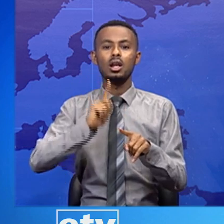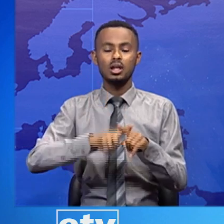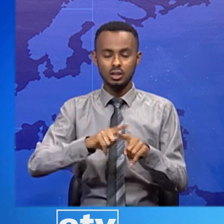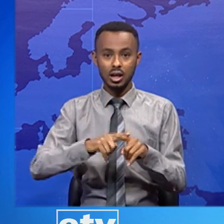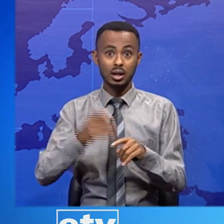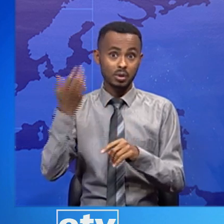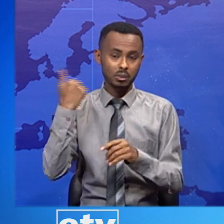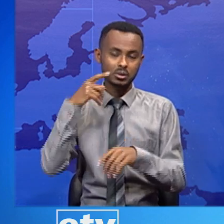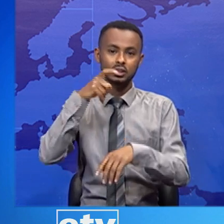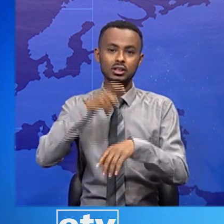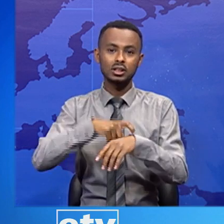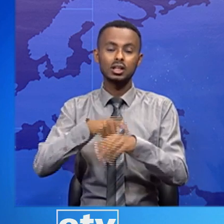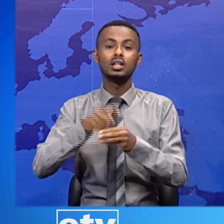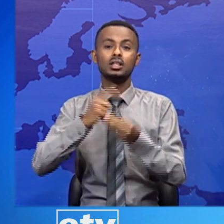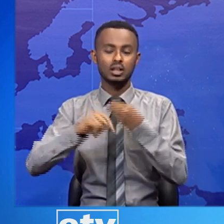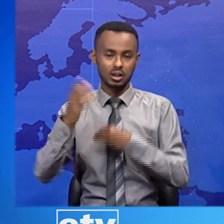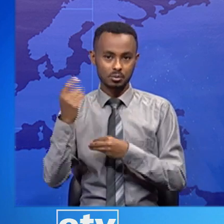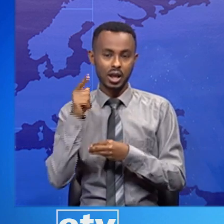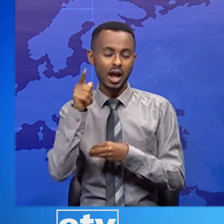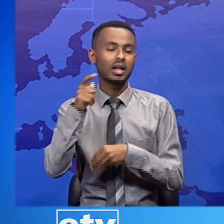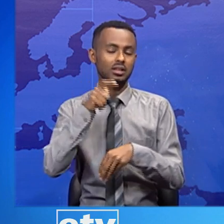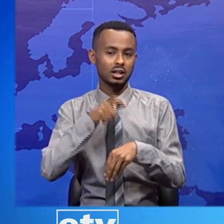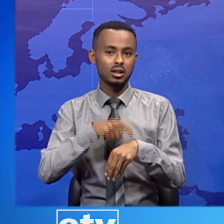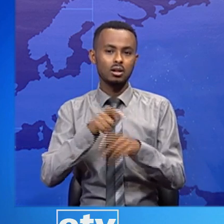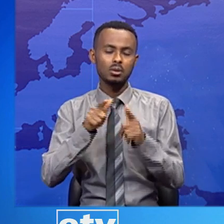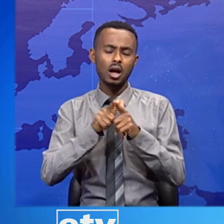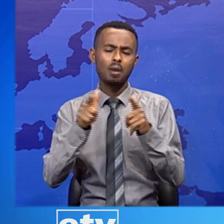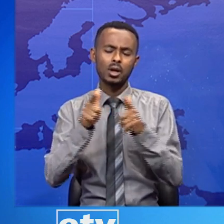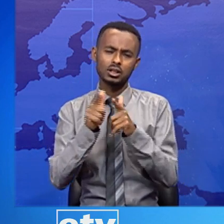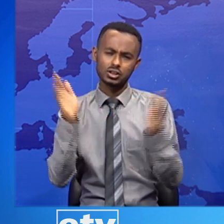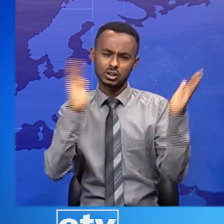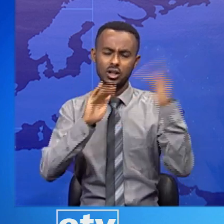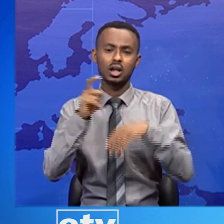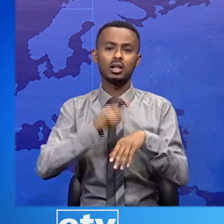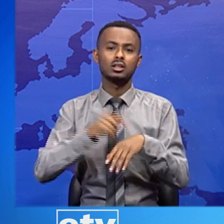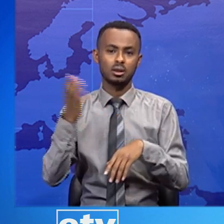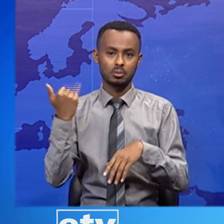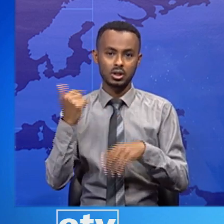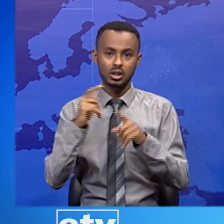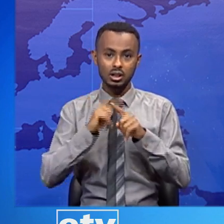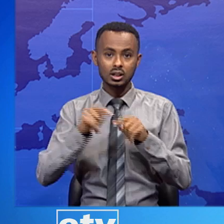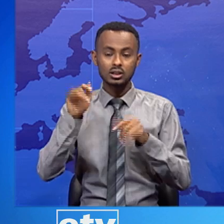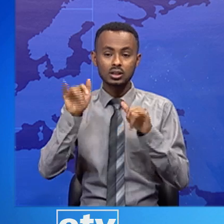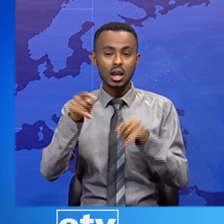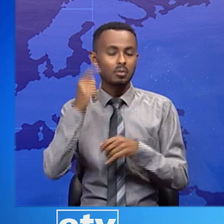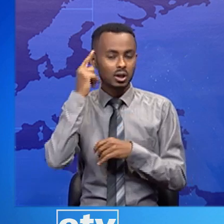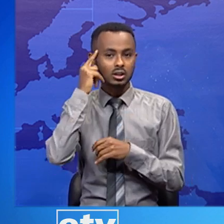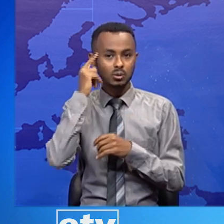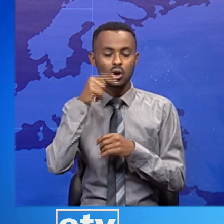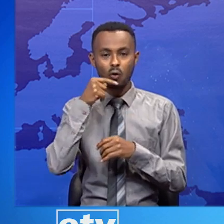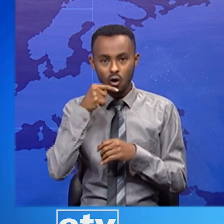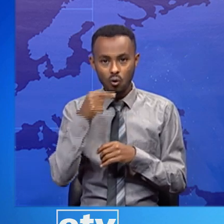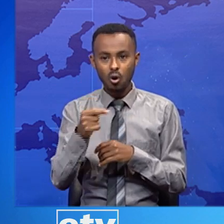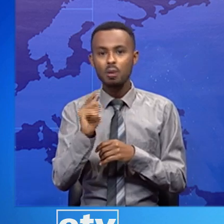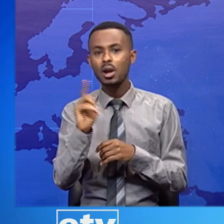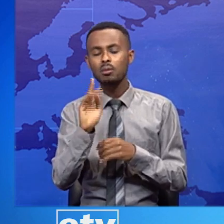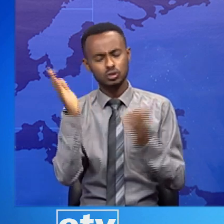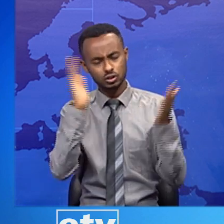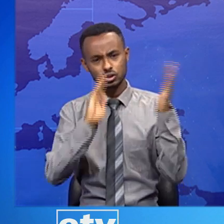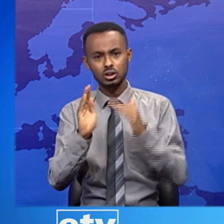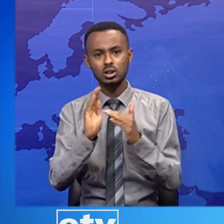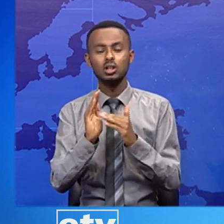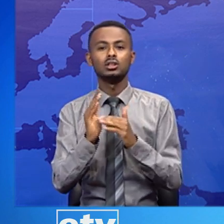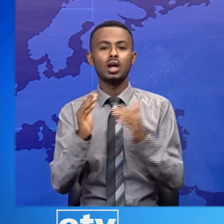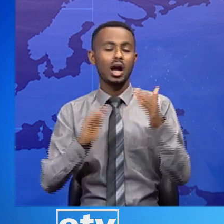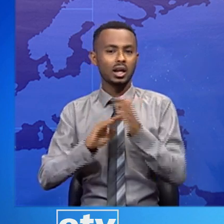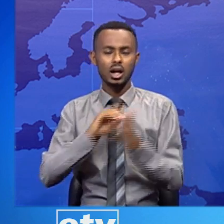ተመልሳ የተዋቀረች የነበረችበት ጊዜ ስለነበረ ያ ጊዜ በጣም አስቸጋሪ የሚባል ጊዜ ነበር። ግን ዛሬ የምናስበው የቋንቋ የምናምን